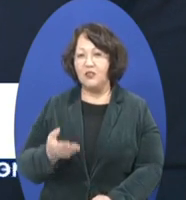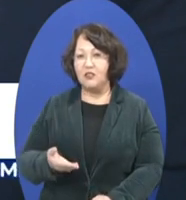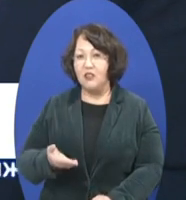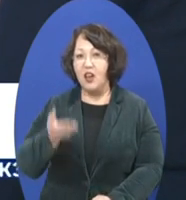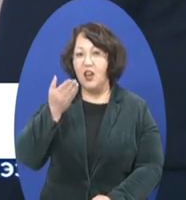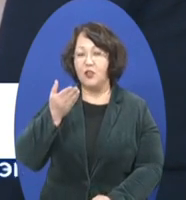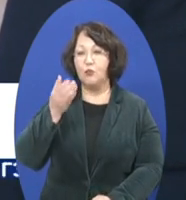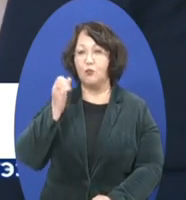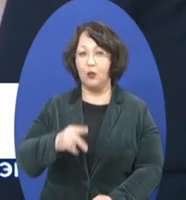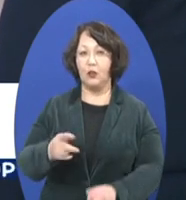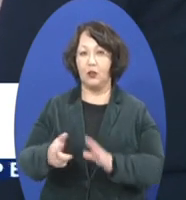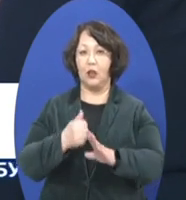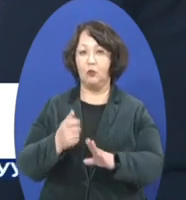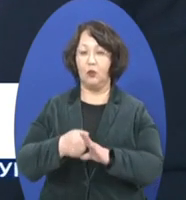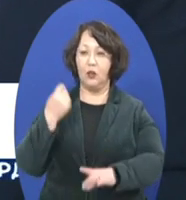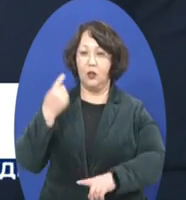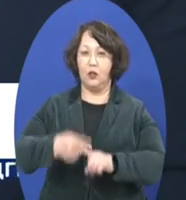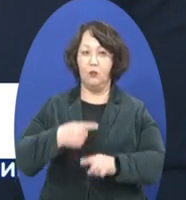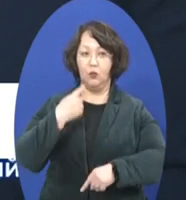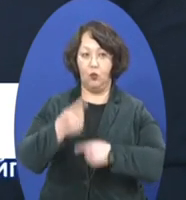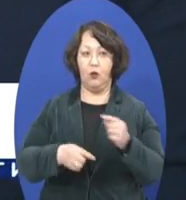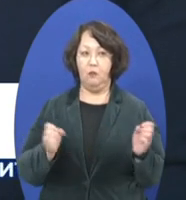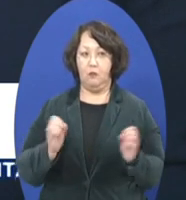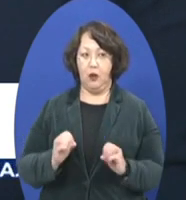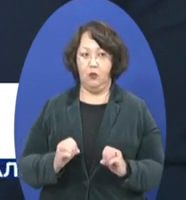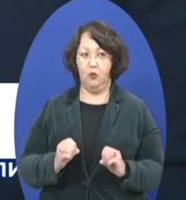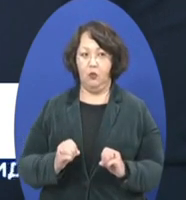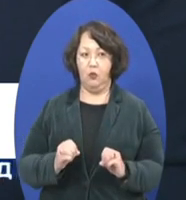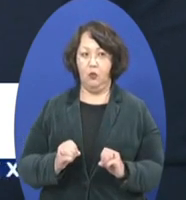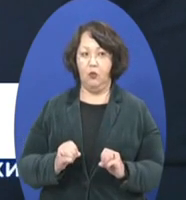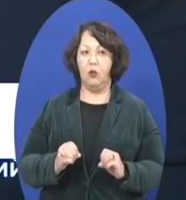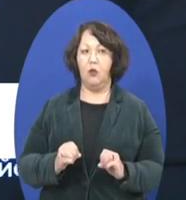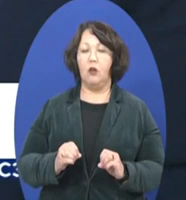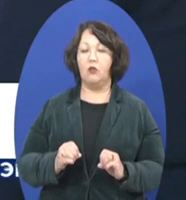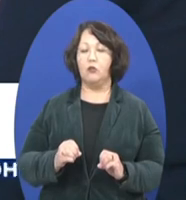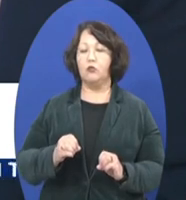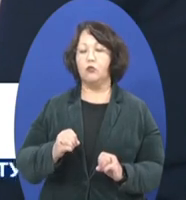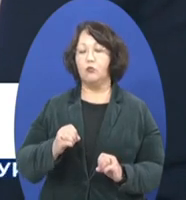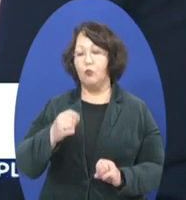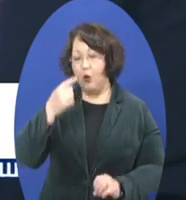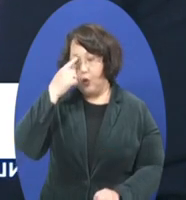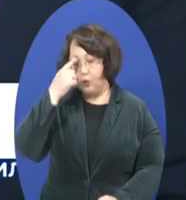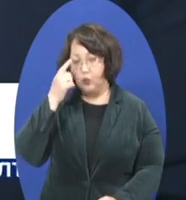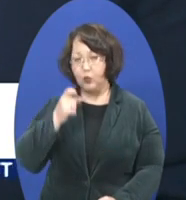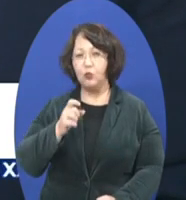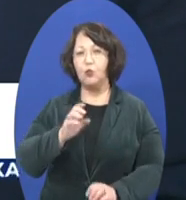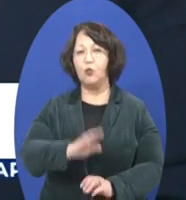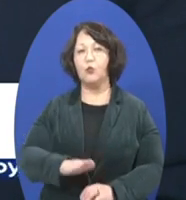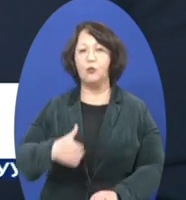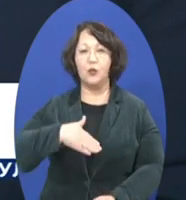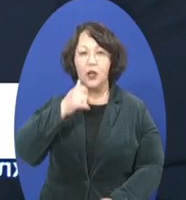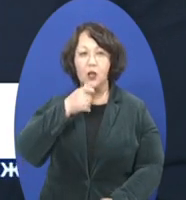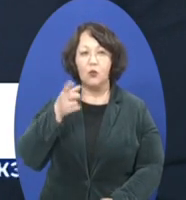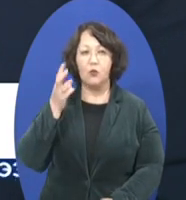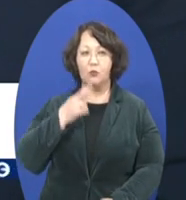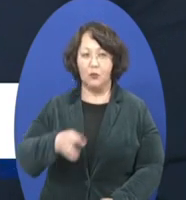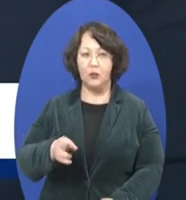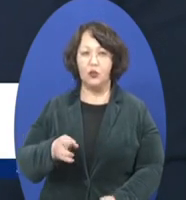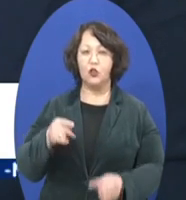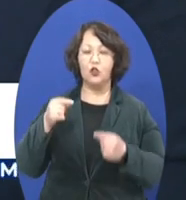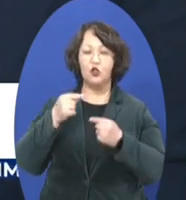чихэрлэгтэй байх юм бол татвар нэмэх тухай асуудал байхгүй. А үүнээс хэтрэх буюу одоо Монгол хүний ялангуяа хүүхдүүдийн эрүүл мэндийн асуудалд